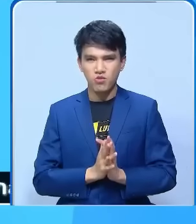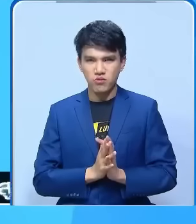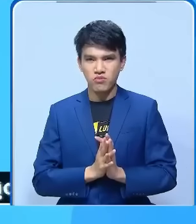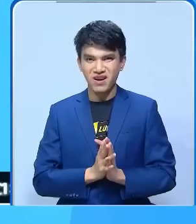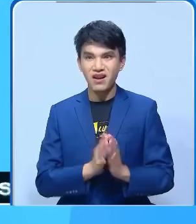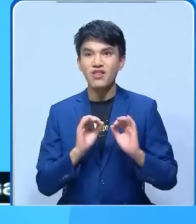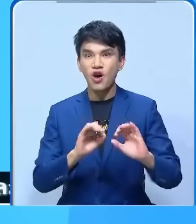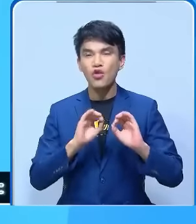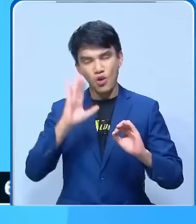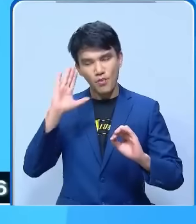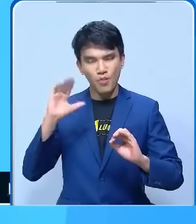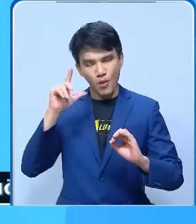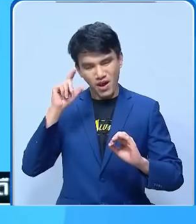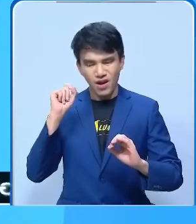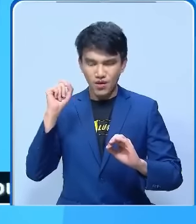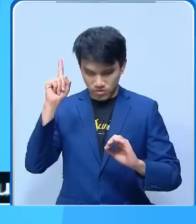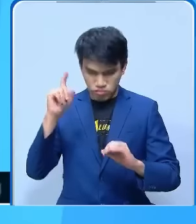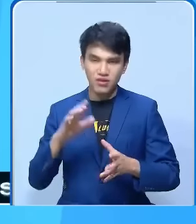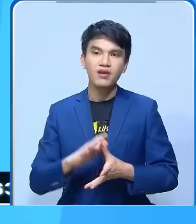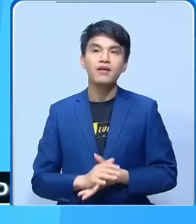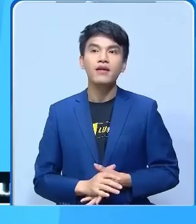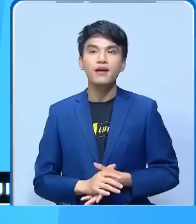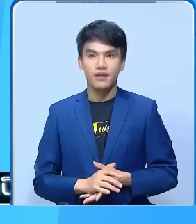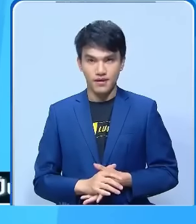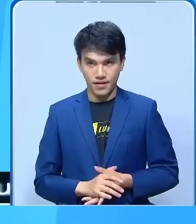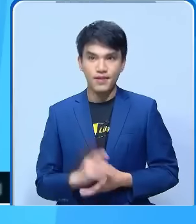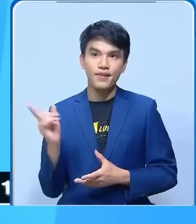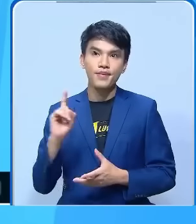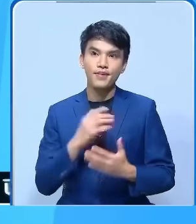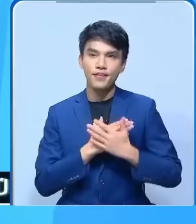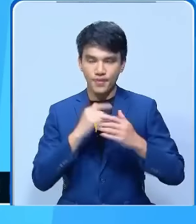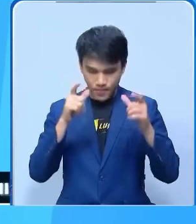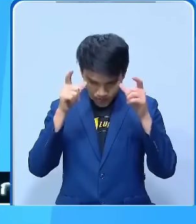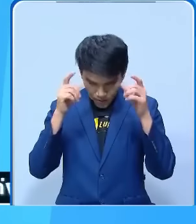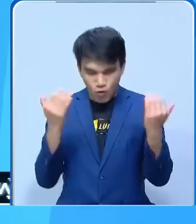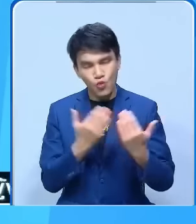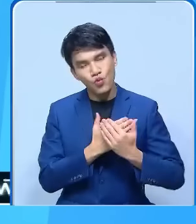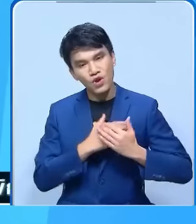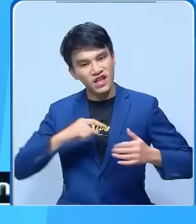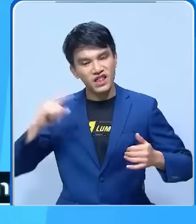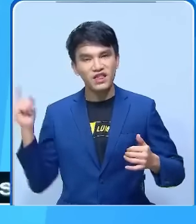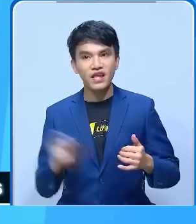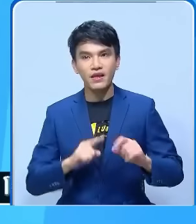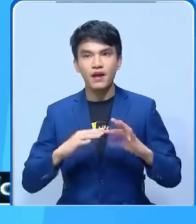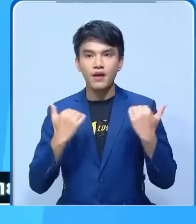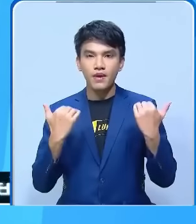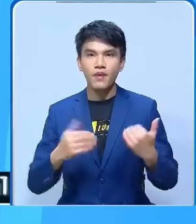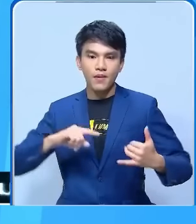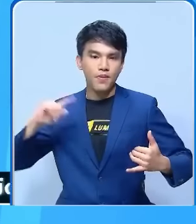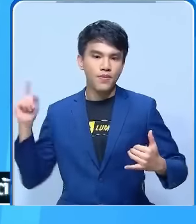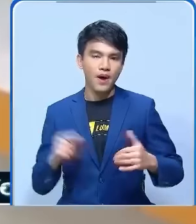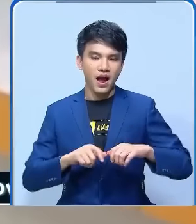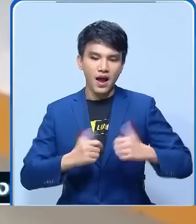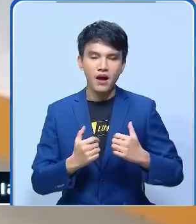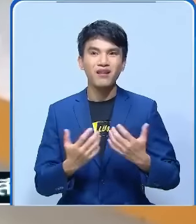งสอนผู้ปกครองเขาคงเข้าใจได้ม ัน เข้าใจได้อยู่แล้วอยากจะสั่งสอนเขาถึงบอกว่ารักวัวให้ผูก รักลูกให้ตี แต่คราวนี้เอาไม้พองตีจนไม้พองหัก